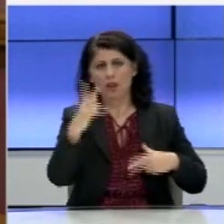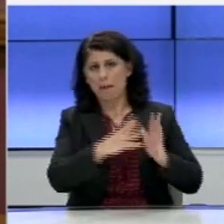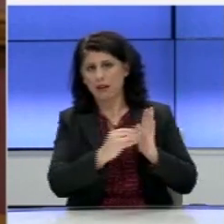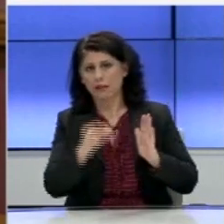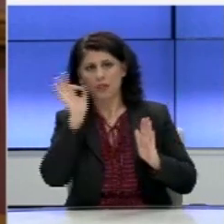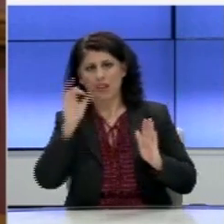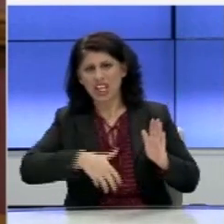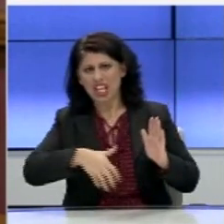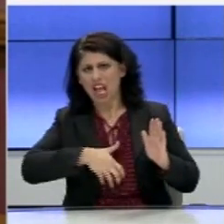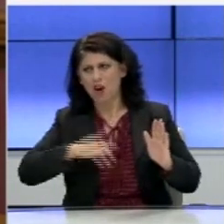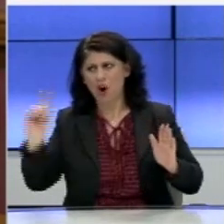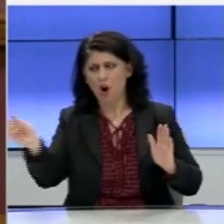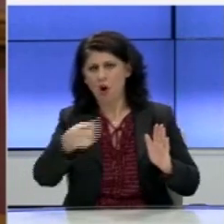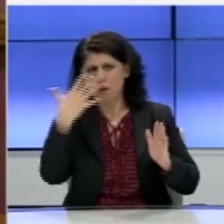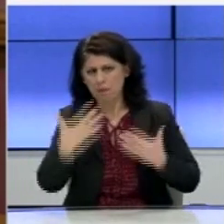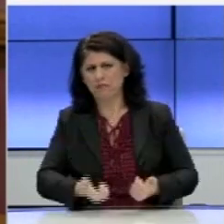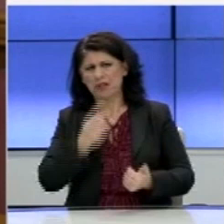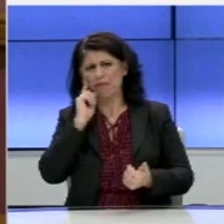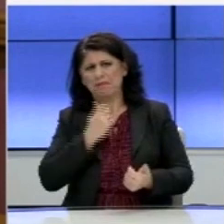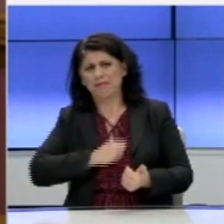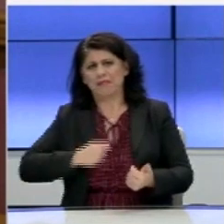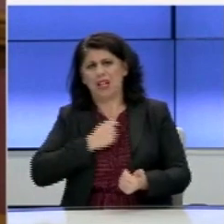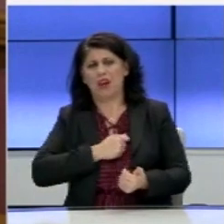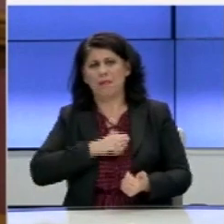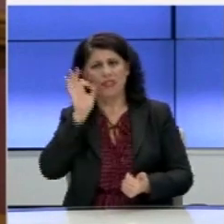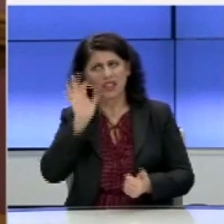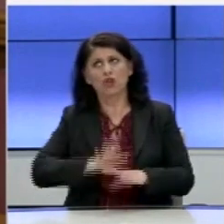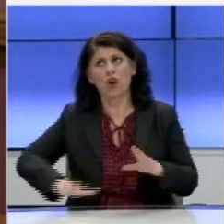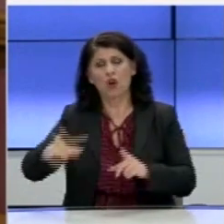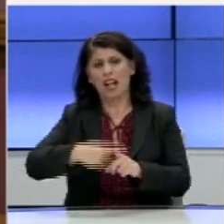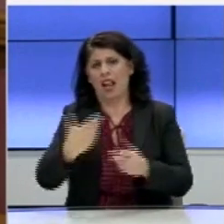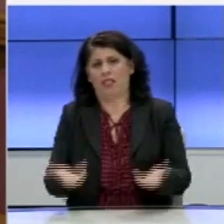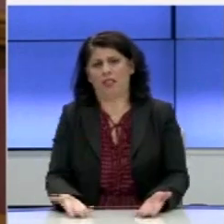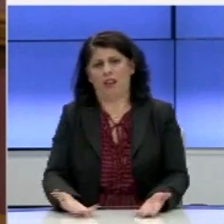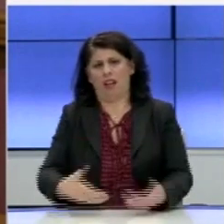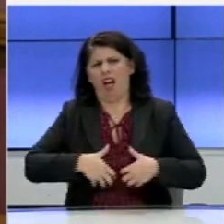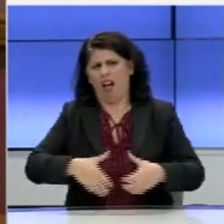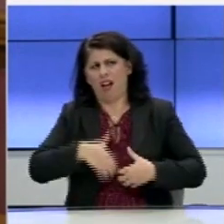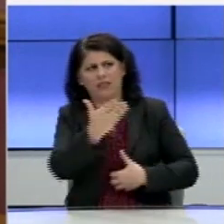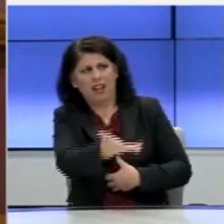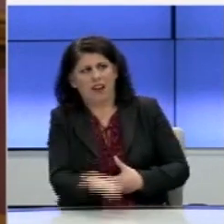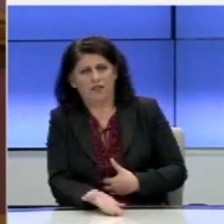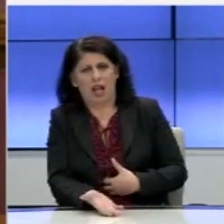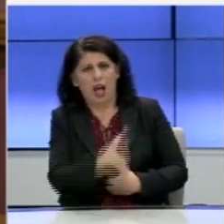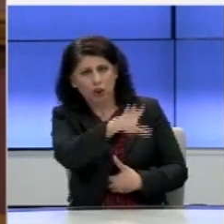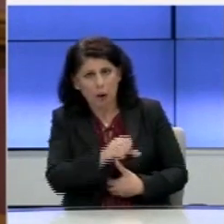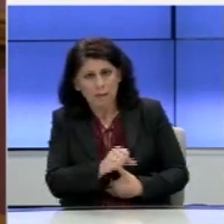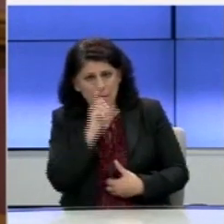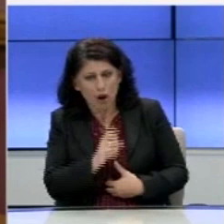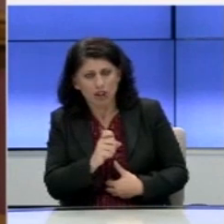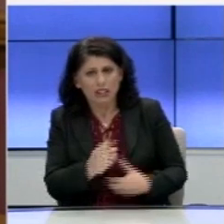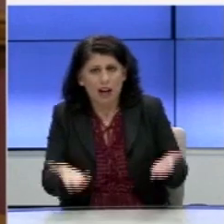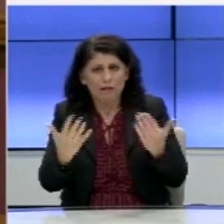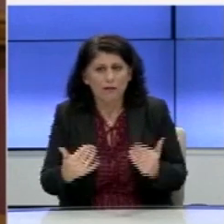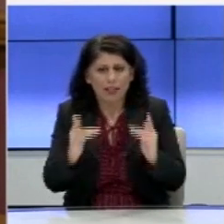γιατί γελούσαν και κάθε πικραμένη που είναι πικραμένη και Θεσσαλονίκη και όλη η Ελλάδα. Και μην μας λέτε τώρα εδώ πέρα πράγματα τα οποία